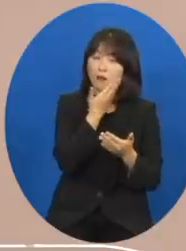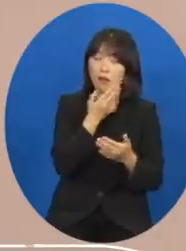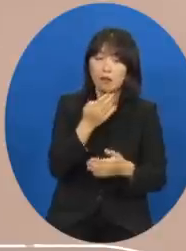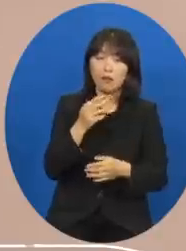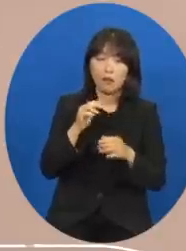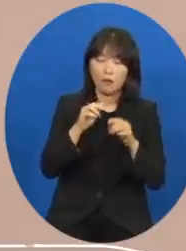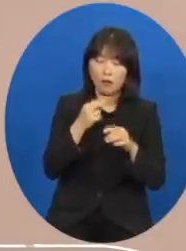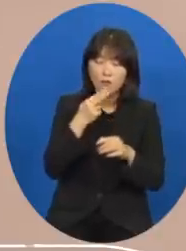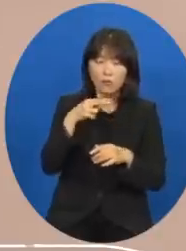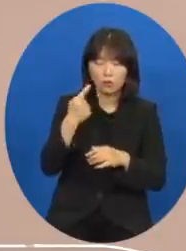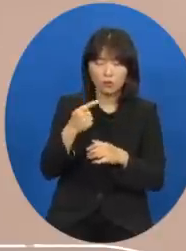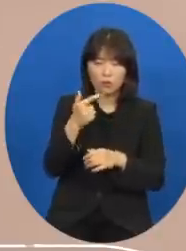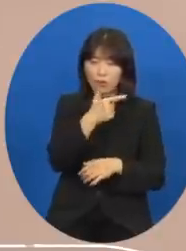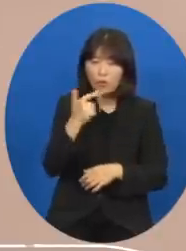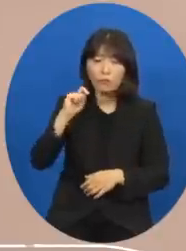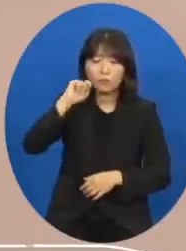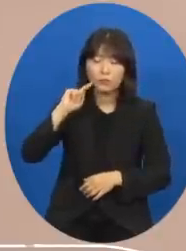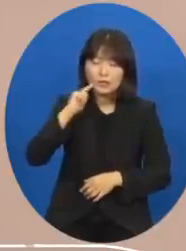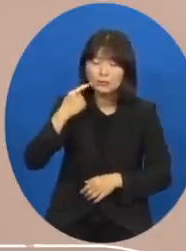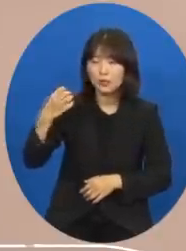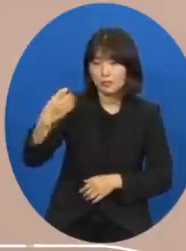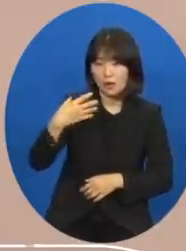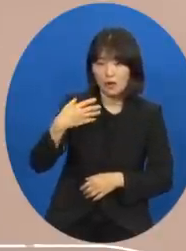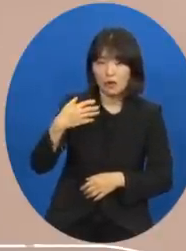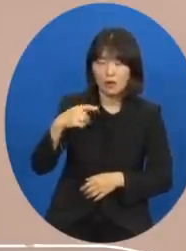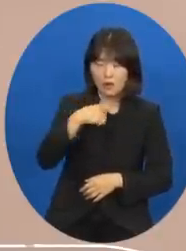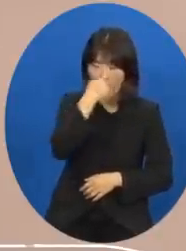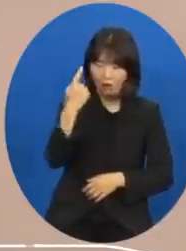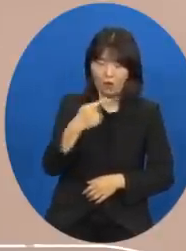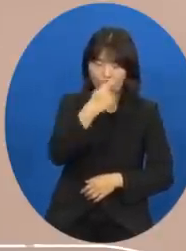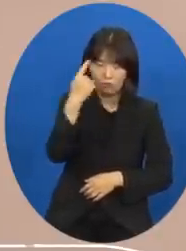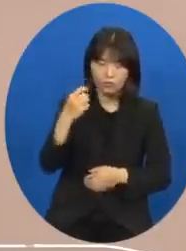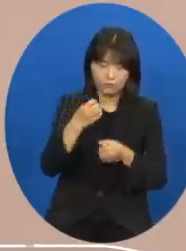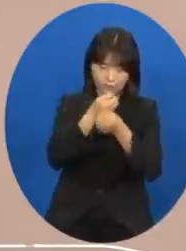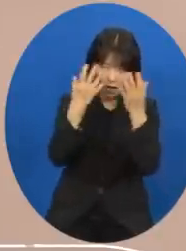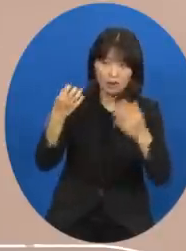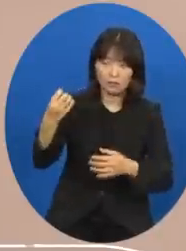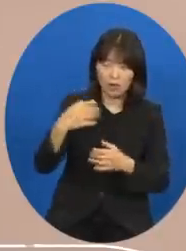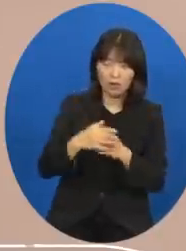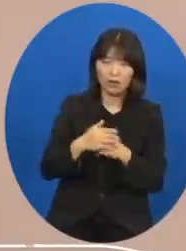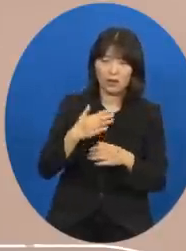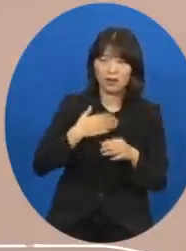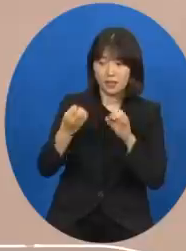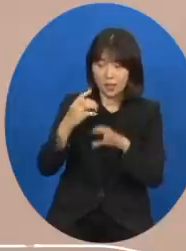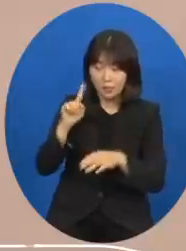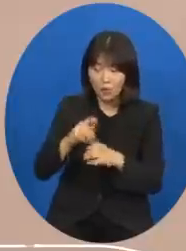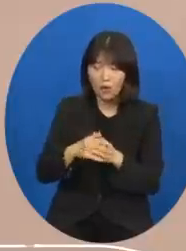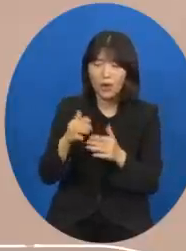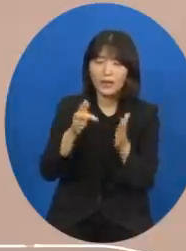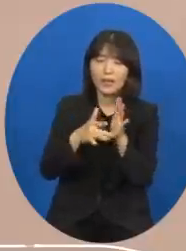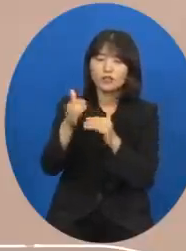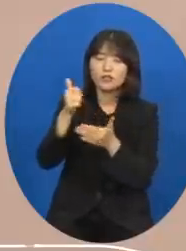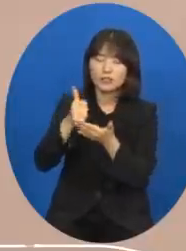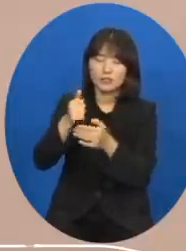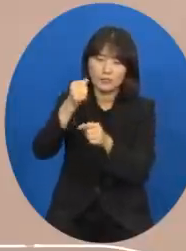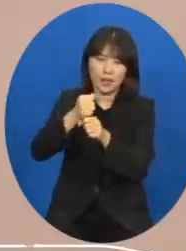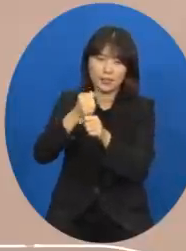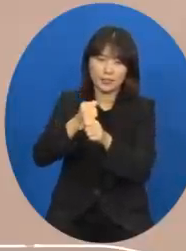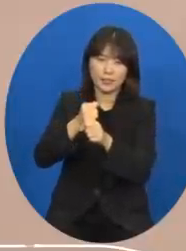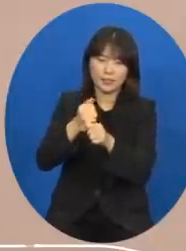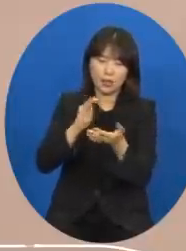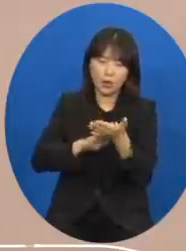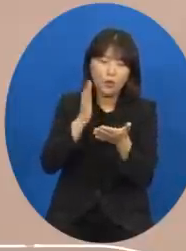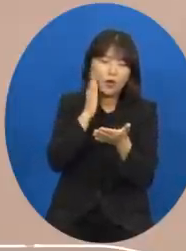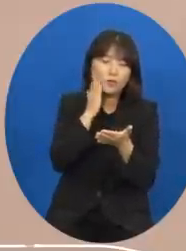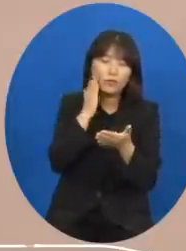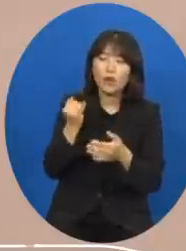예쁘대요. 얼굴이 너무 밝아 보인대요. 그러면 전 그리 대답합니다. 예수님표 화장품을 언니도